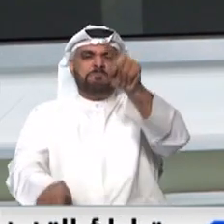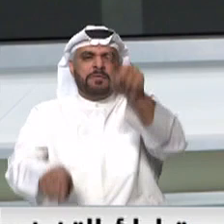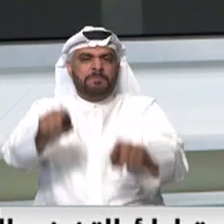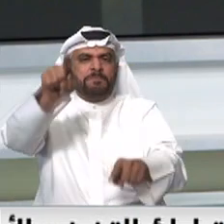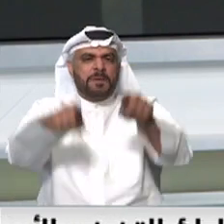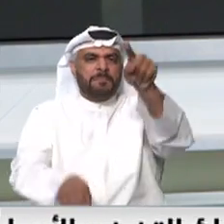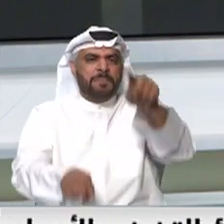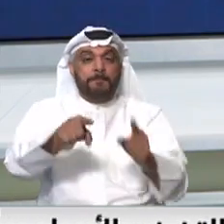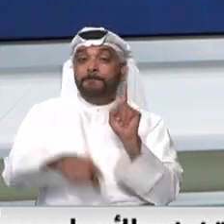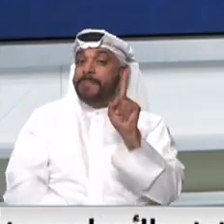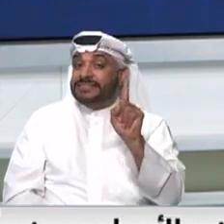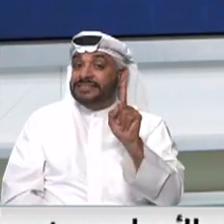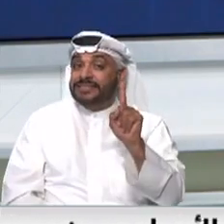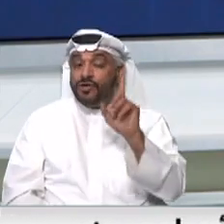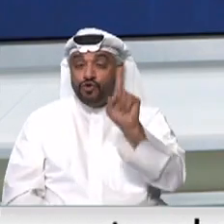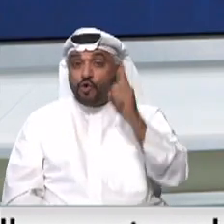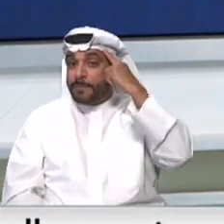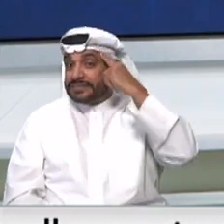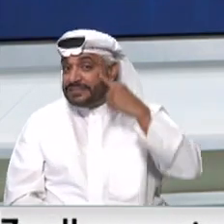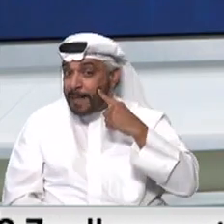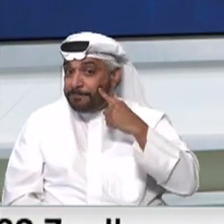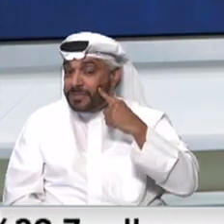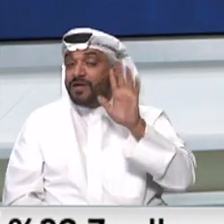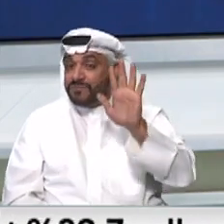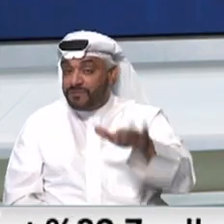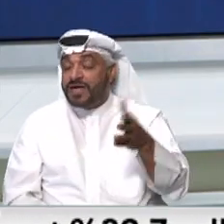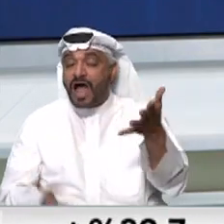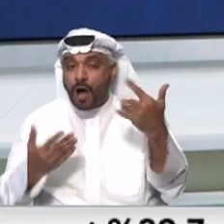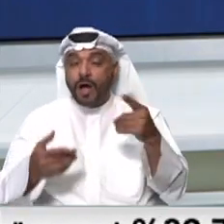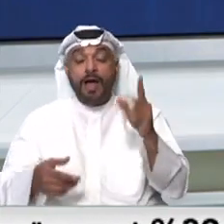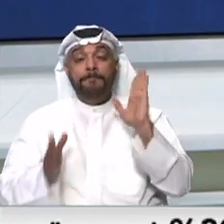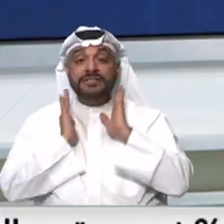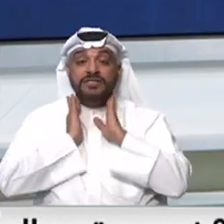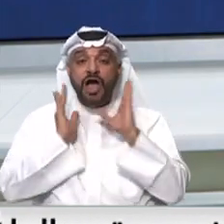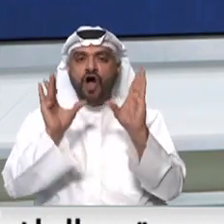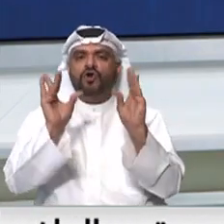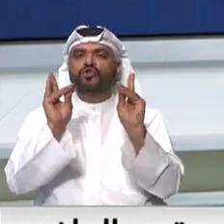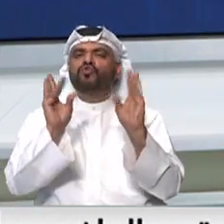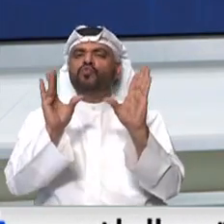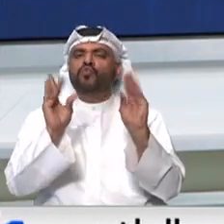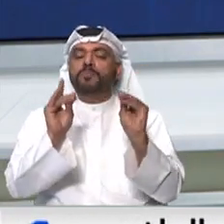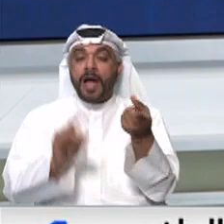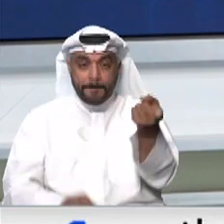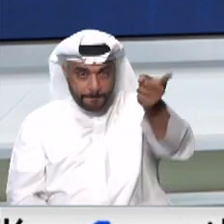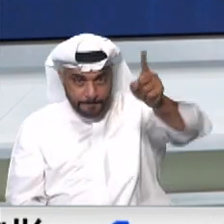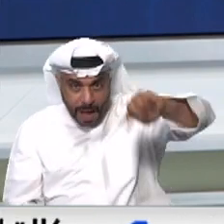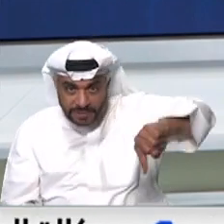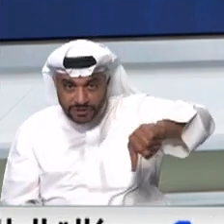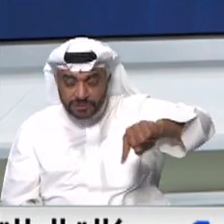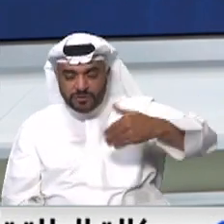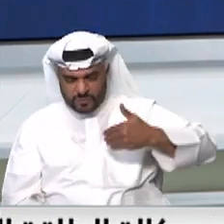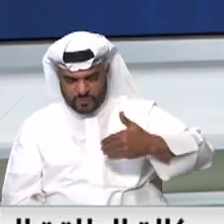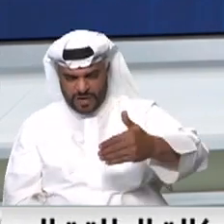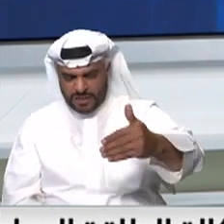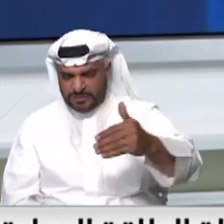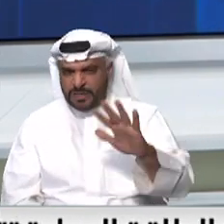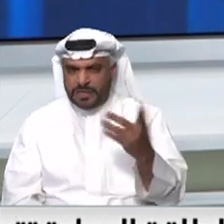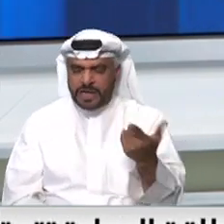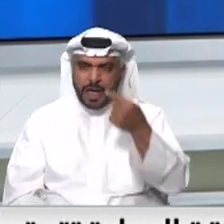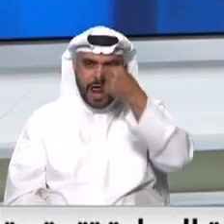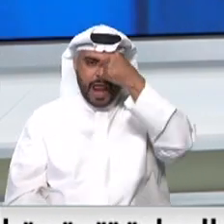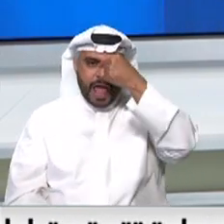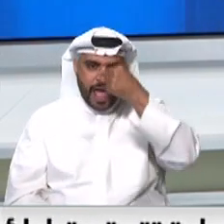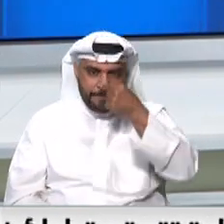خلال الايام الخمسه القادمه وفرص للهوا الكوس والرطوبه راح تكون موجوده ويانا يوم الغد وايضا خلال الايام القادمه خاصه